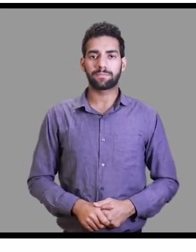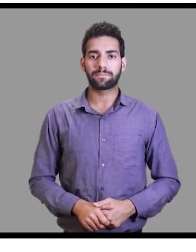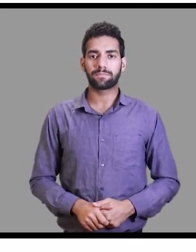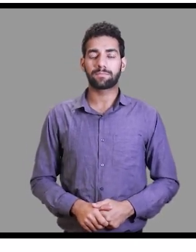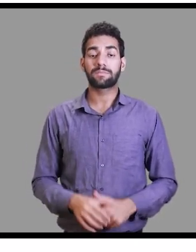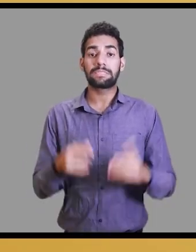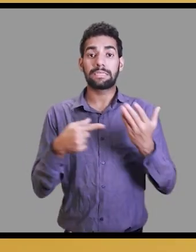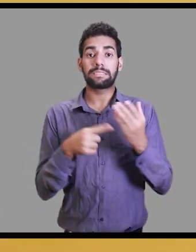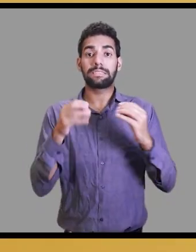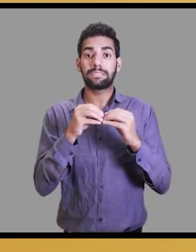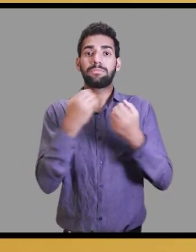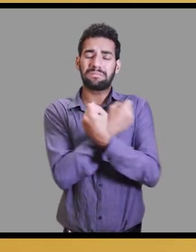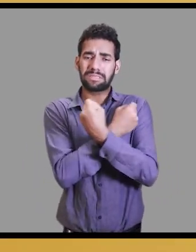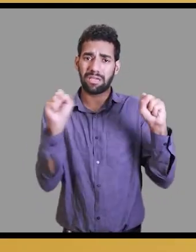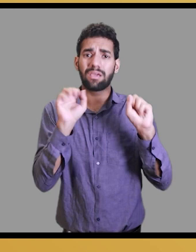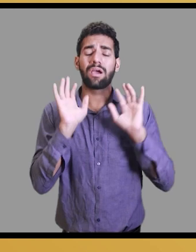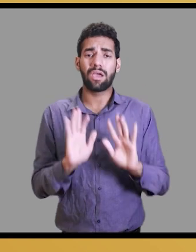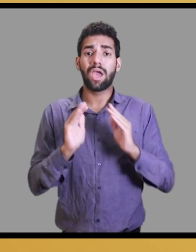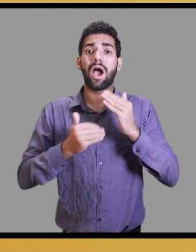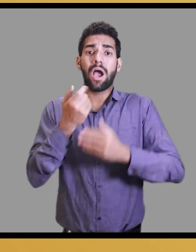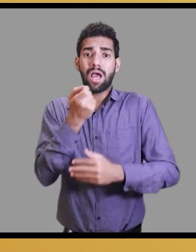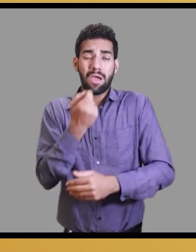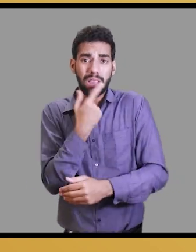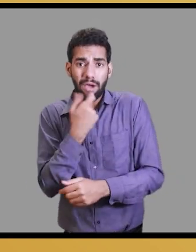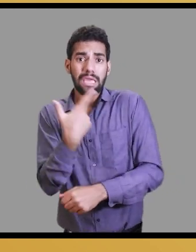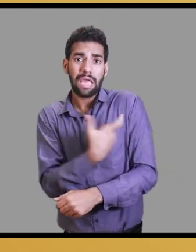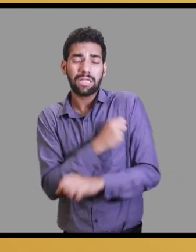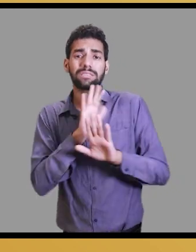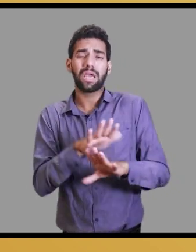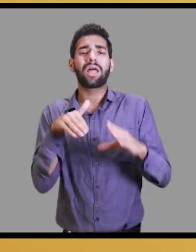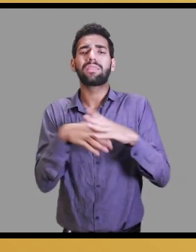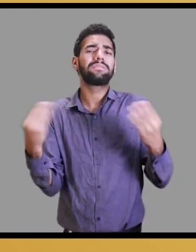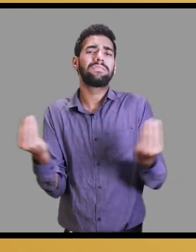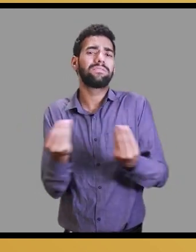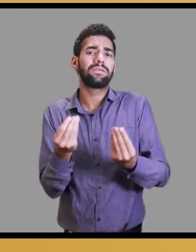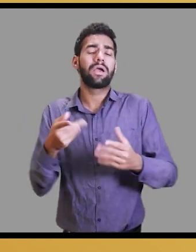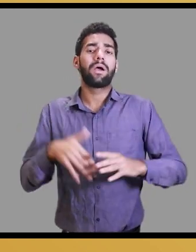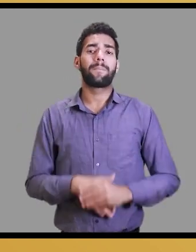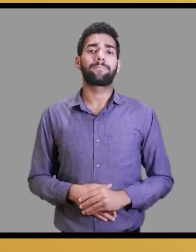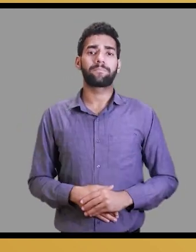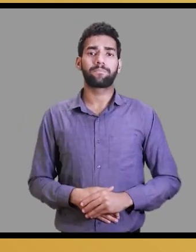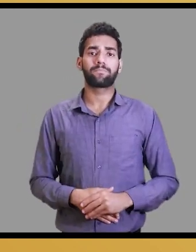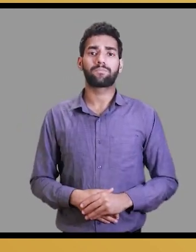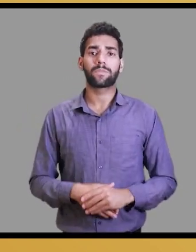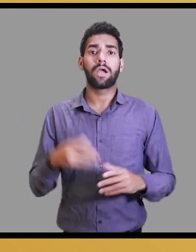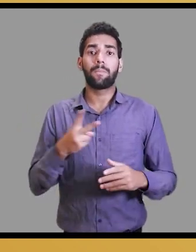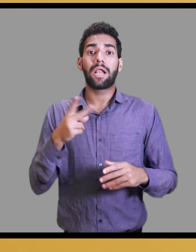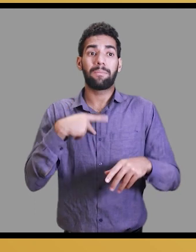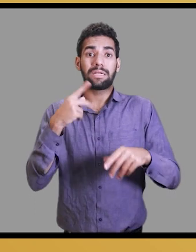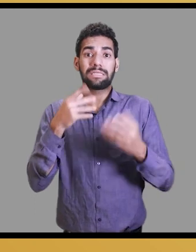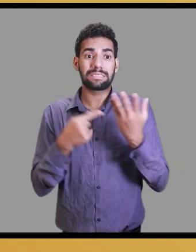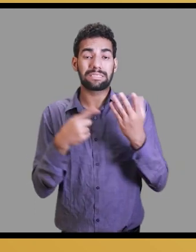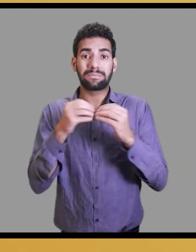ٹی بی ایک قابل علاج مرض ہے۔ ٹی بی کا علاج بھی بہت سادہ ہے۔ اس کی دوائیاں جو ہے بس اس کا دورانیہ لمبا ہوتا ہے جس